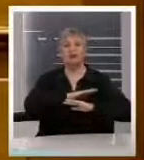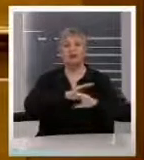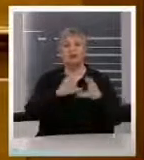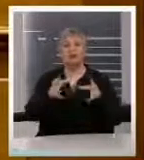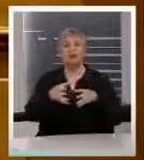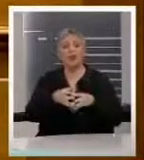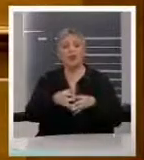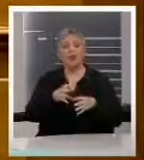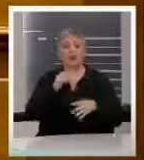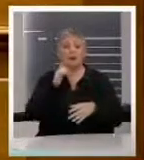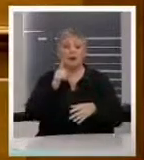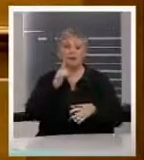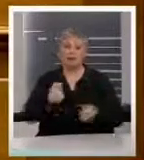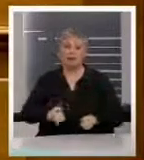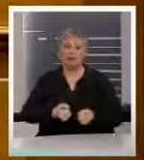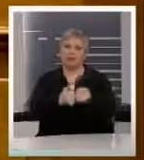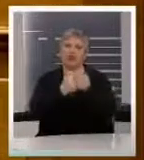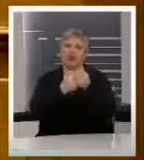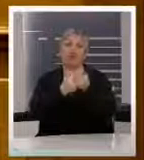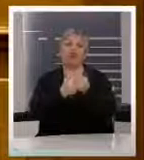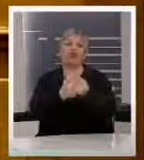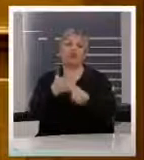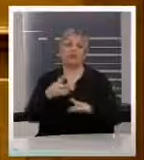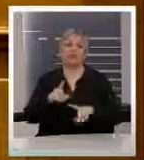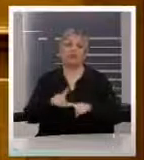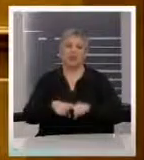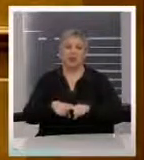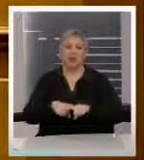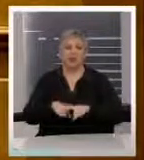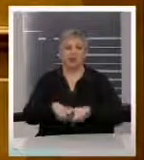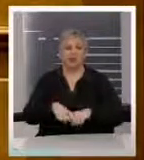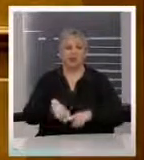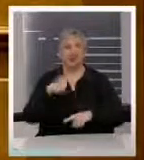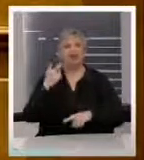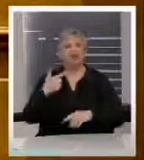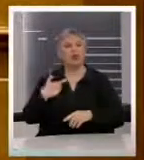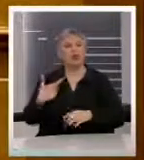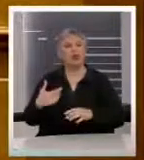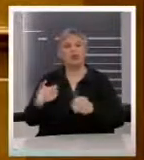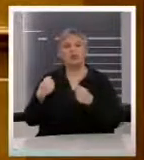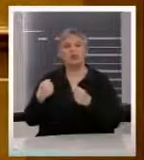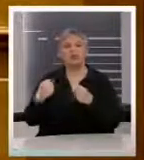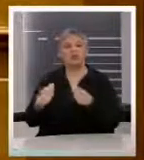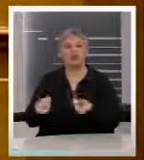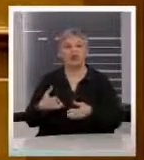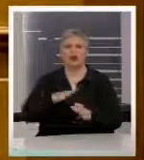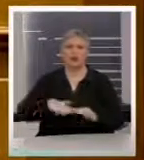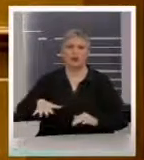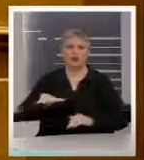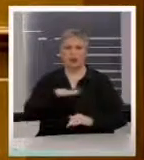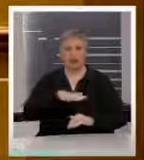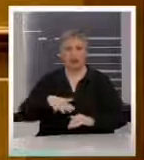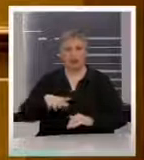δημοσιονομική προσπάθεια της χώρας. Θα συνιστά κρίσιμο παράγοντα σταθερότητος στην ευρύτερη περιοχή,